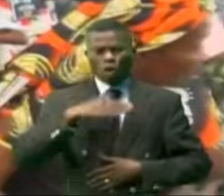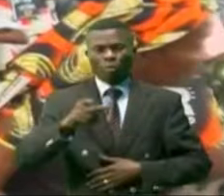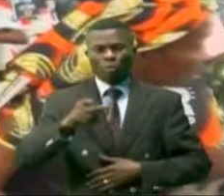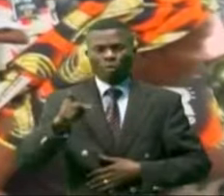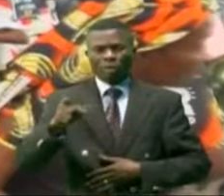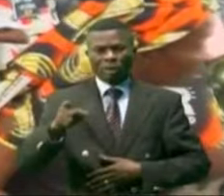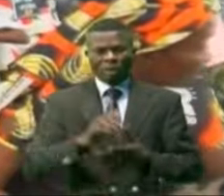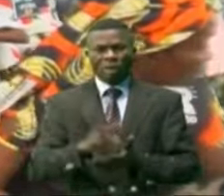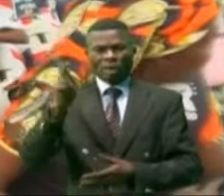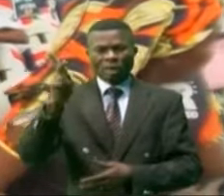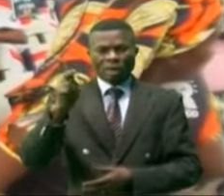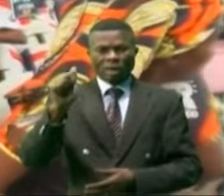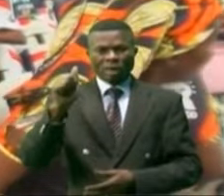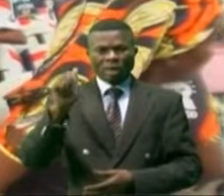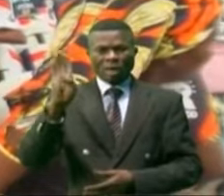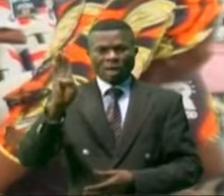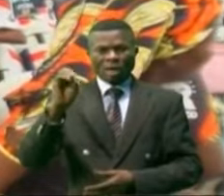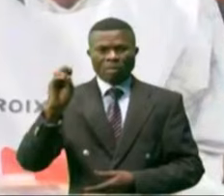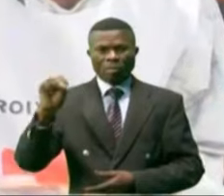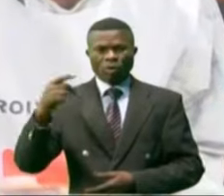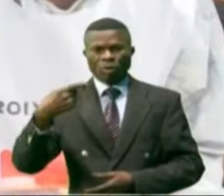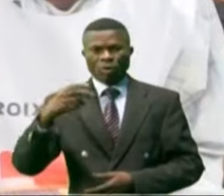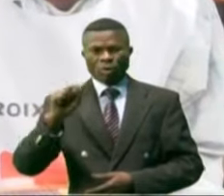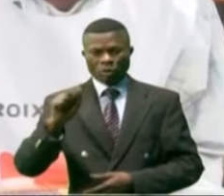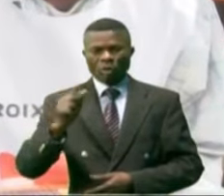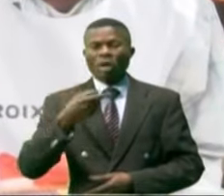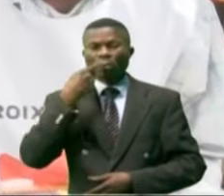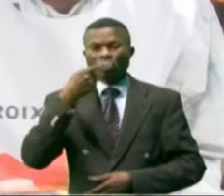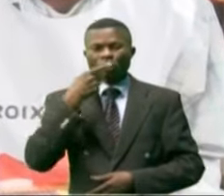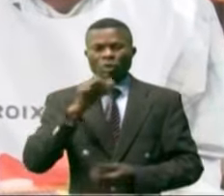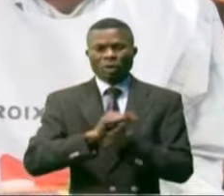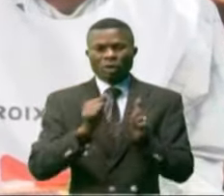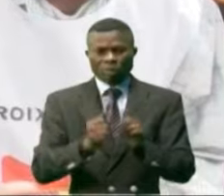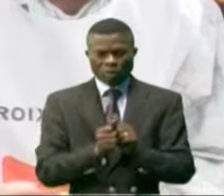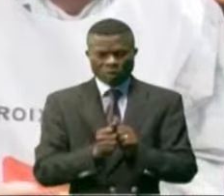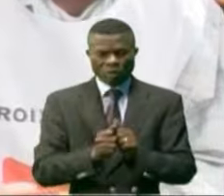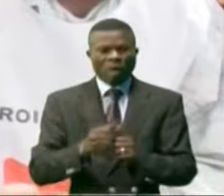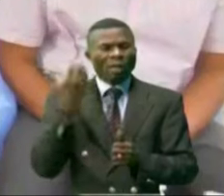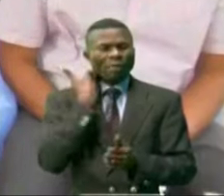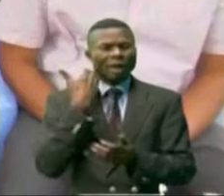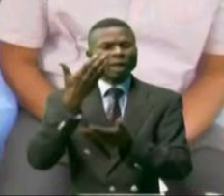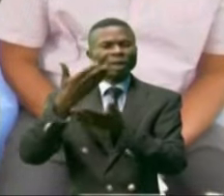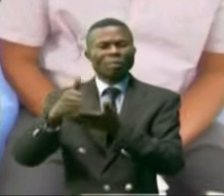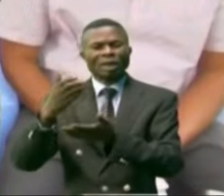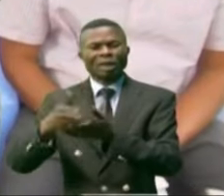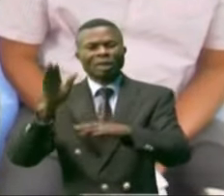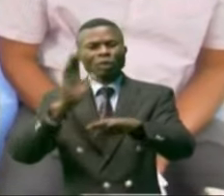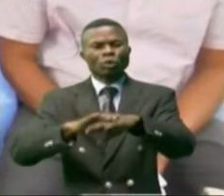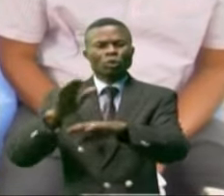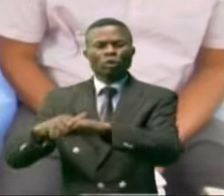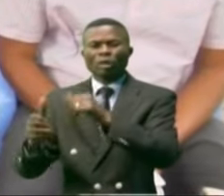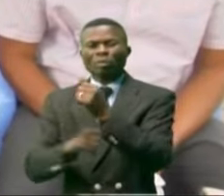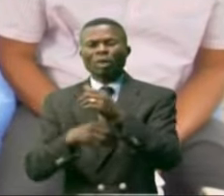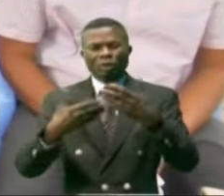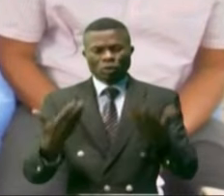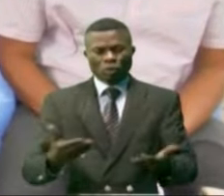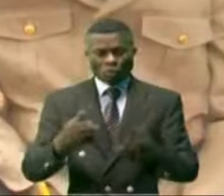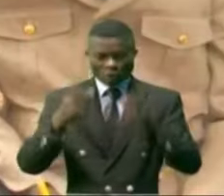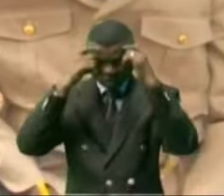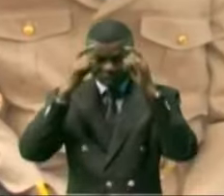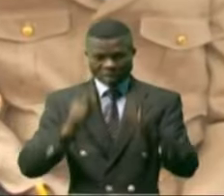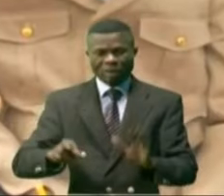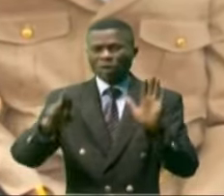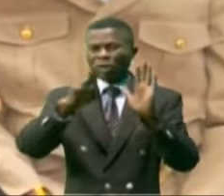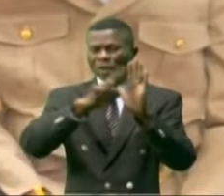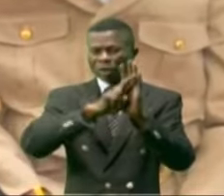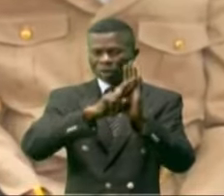santé Kabongo a pour sa part parlé de modes de transmission et de mesures préventives liées à la